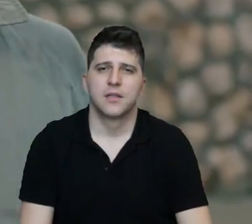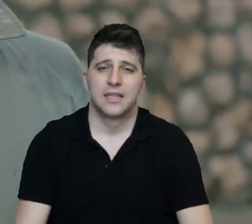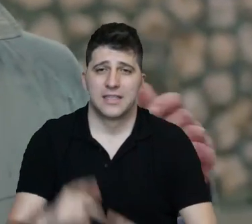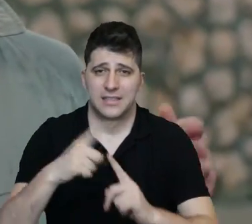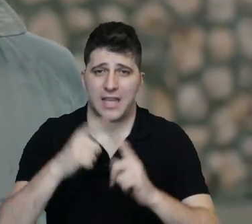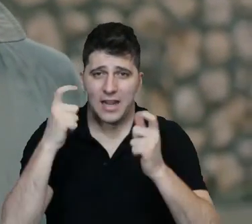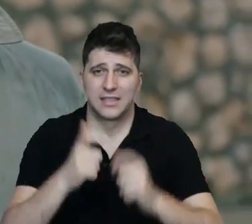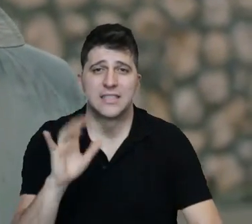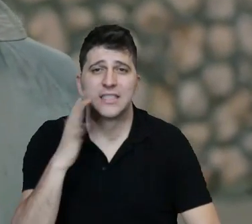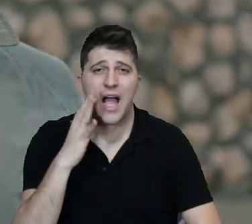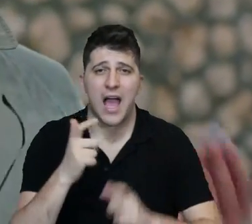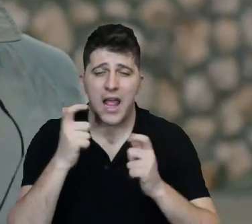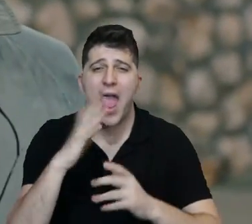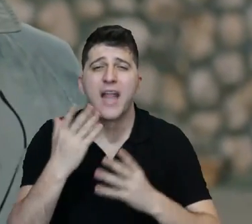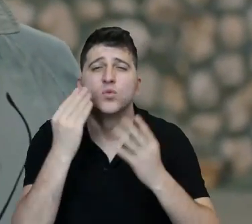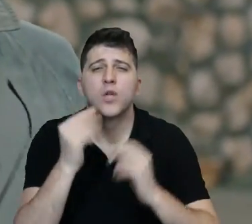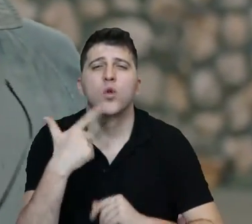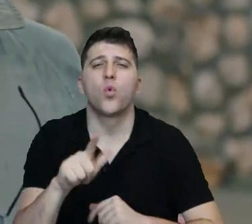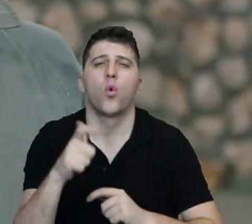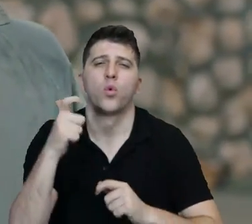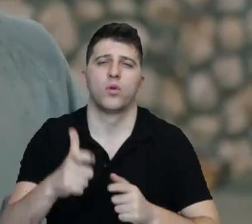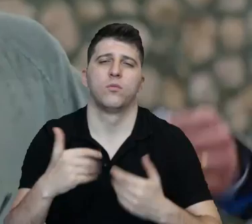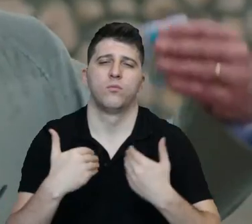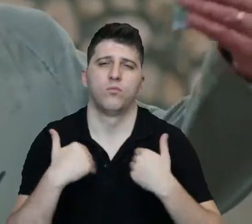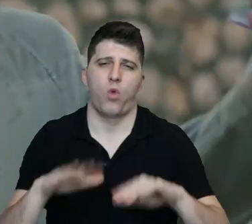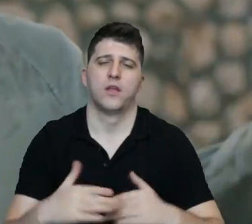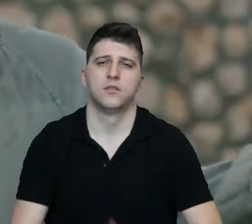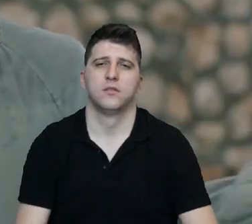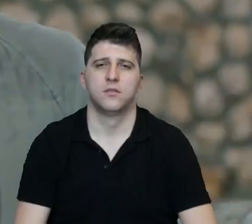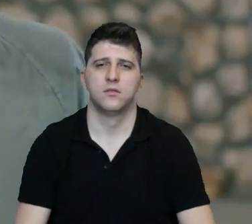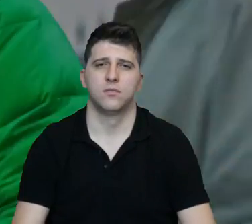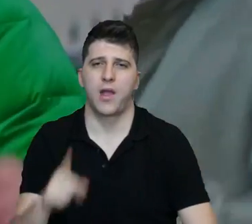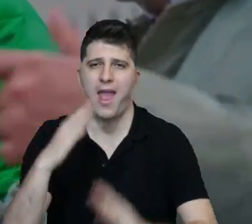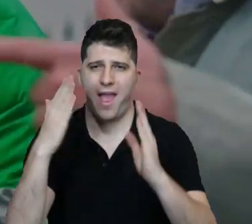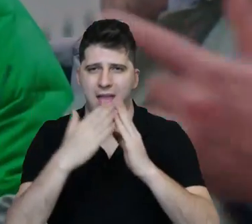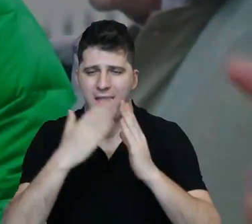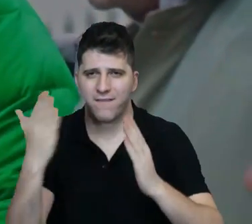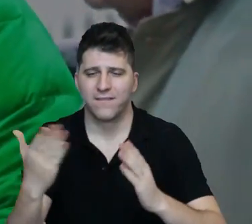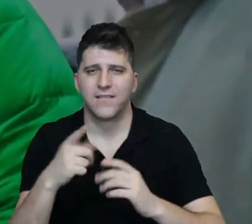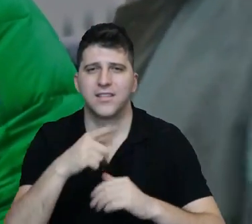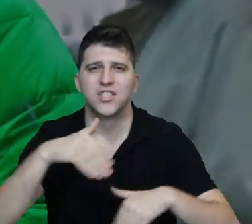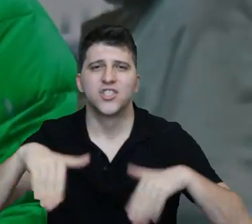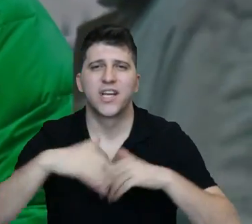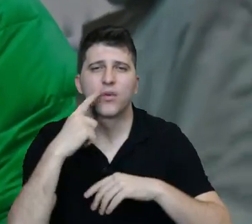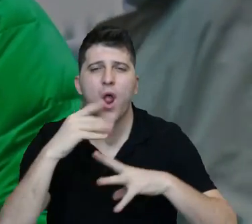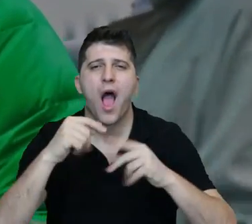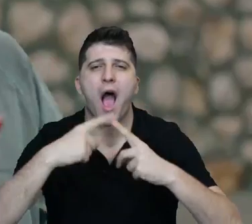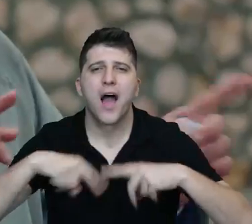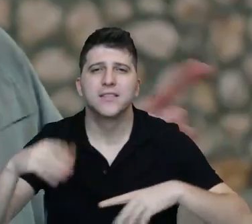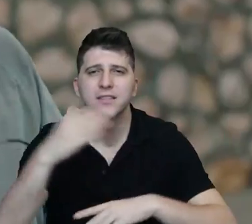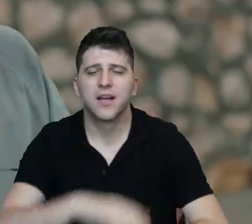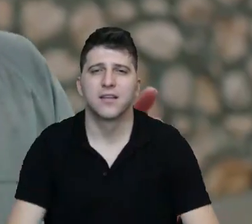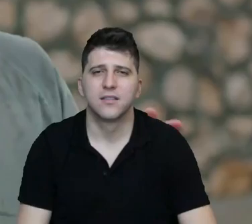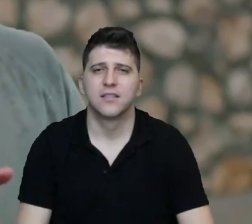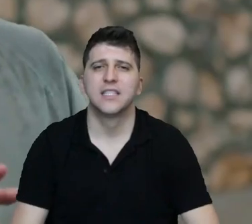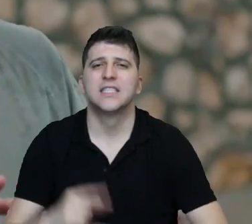Taraklı, Sakarya'mızın en güzel kasabalarından biridir. Yani böyle avlulu evleri, cadde üzerindeki o arsalar,